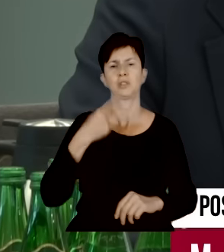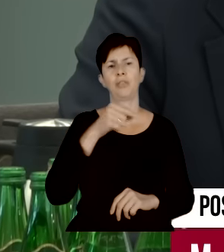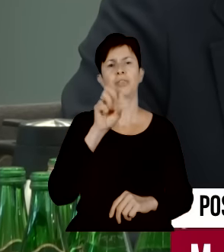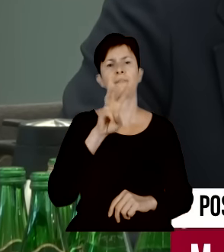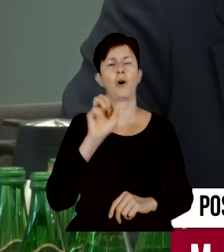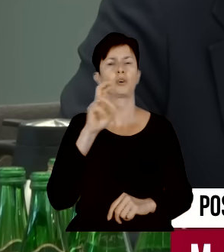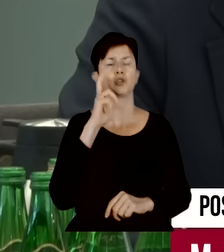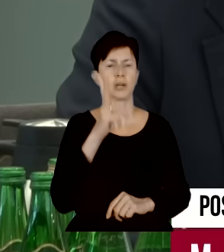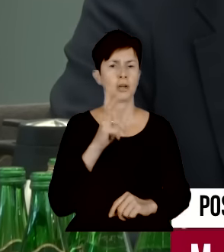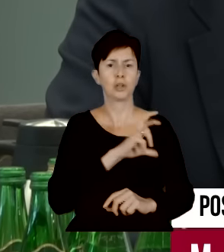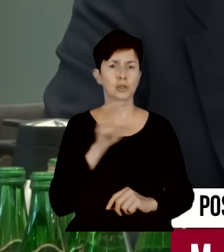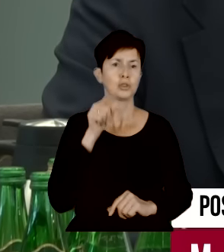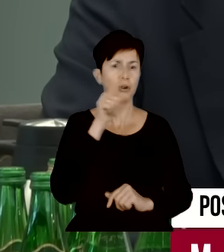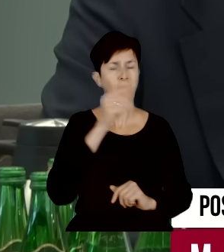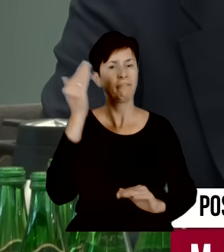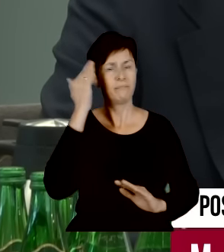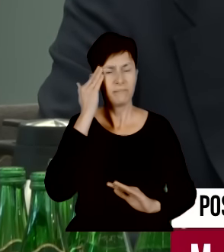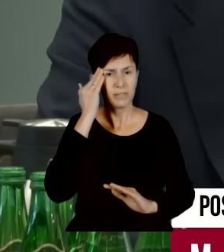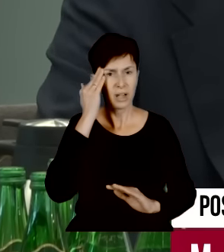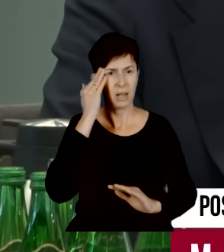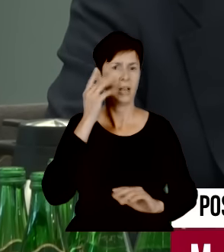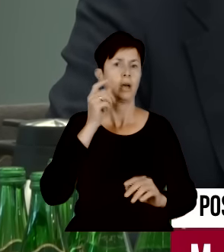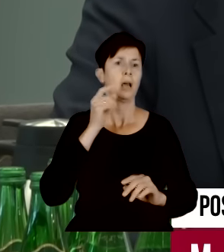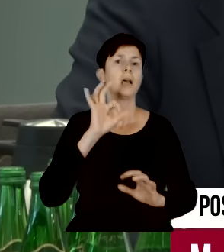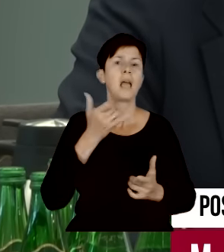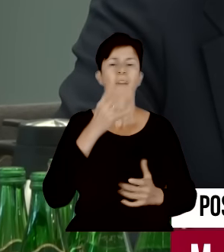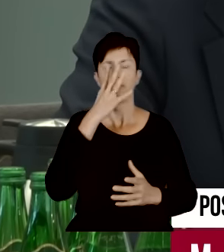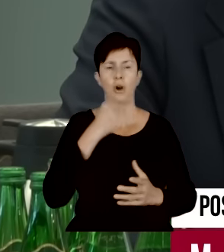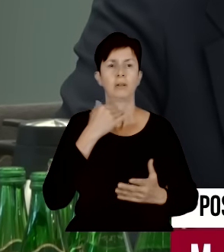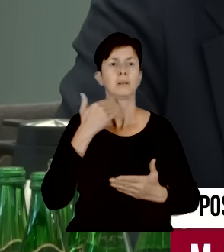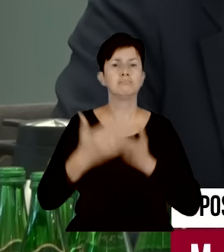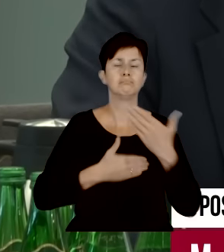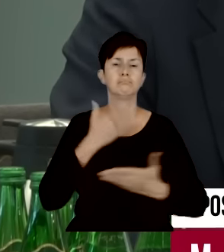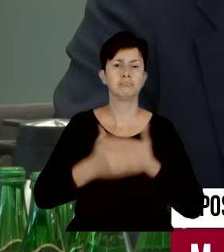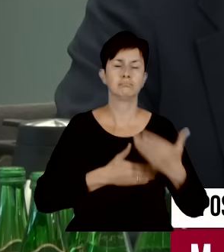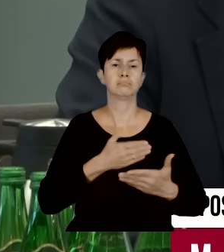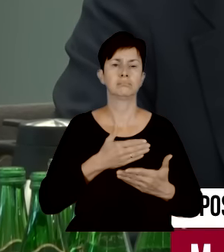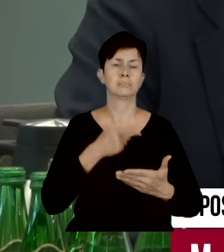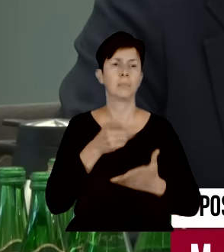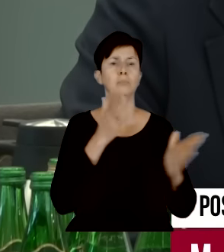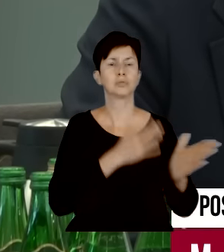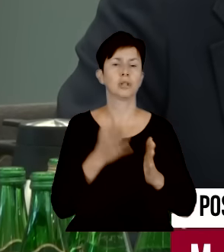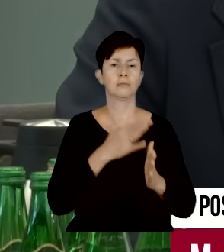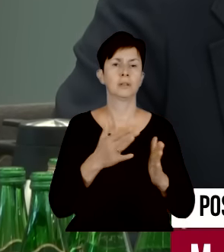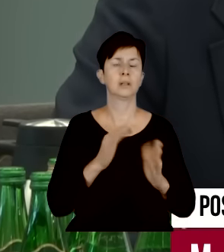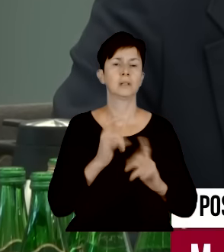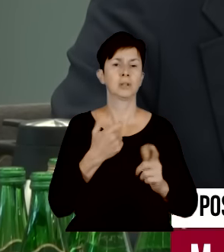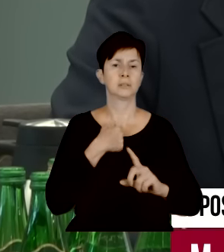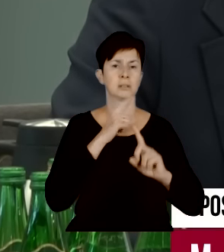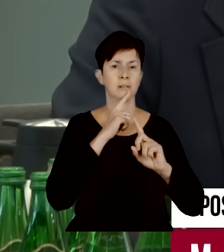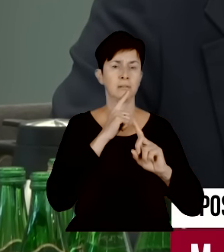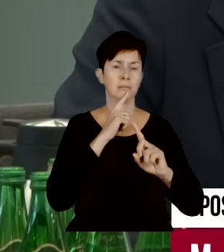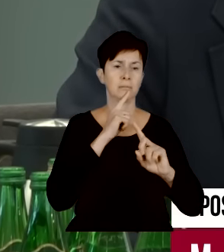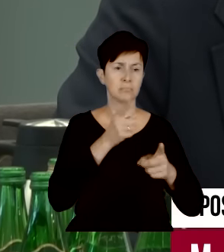czy według jego wiedzy toczone są prace które prace jako czynności przygotowawcze zleciłem w decyzjach